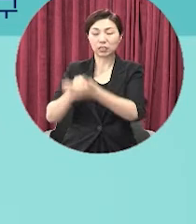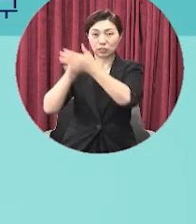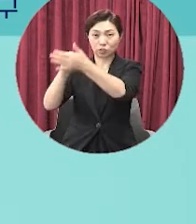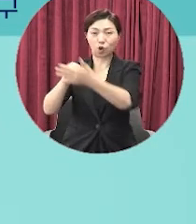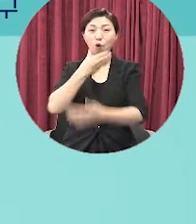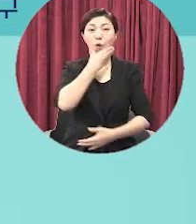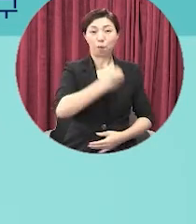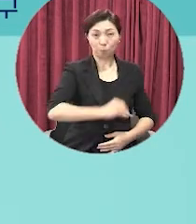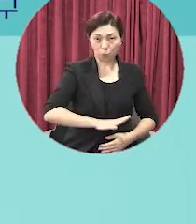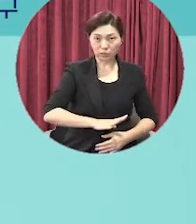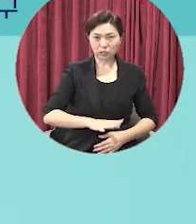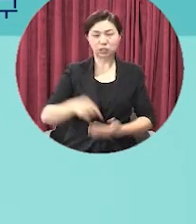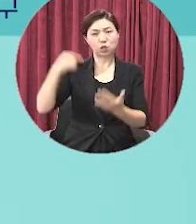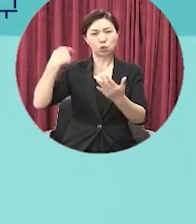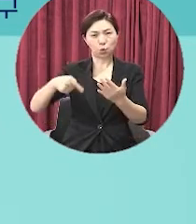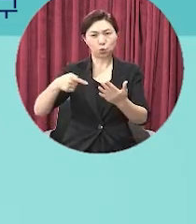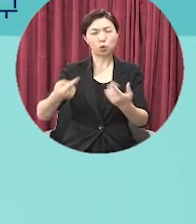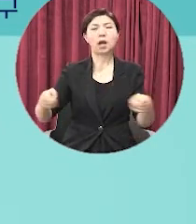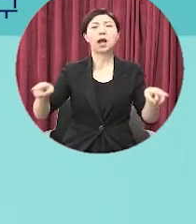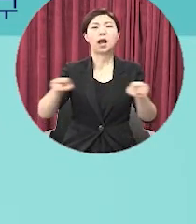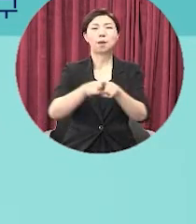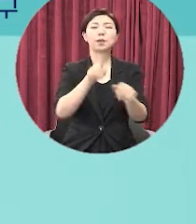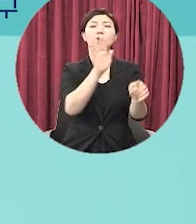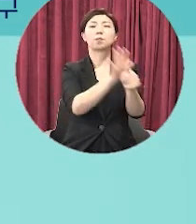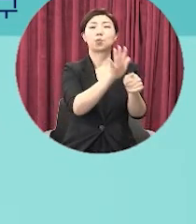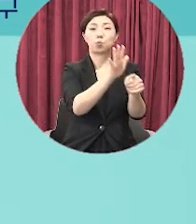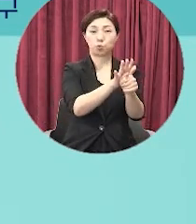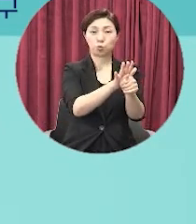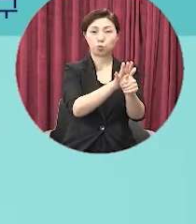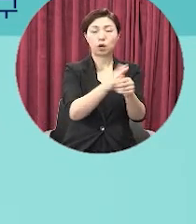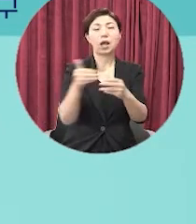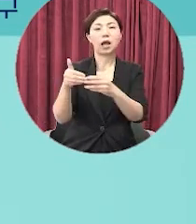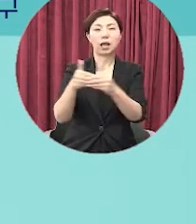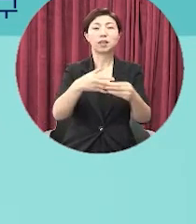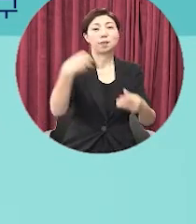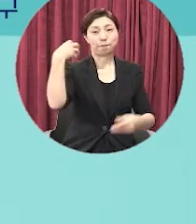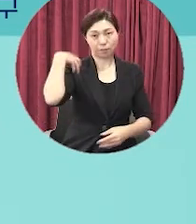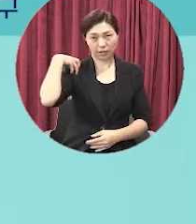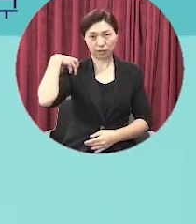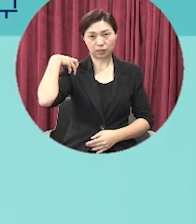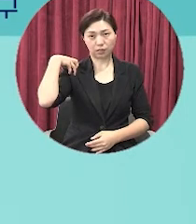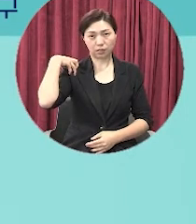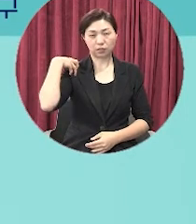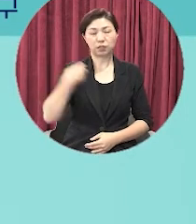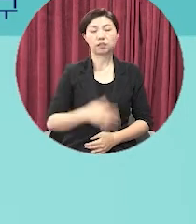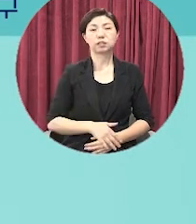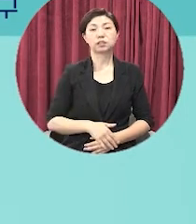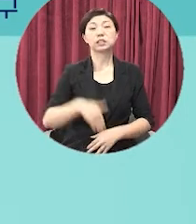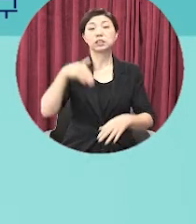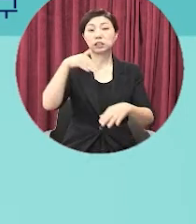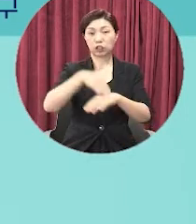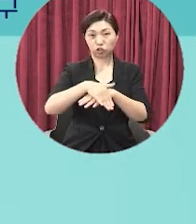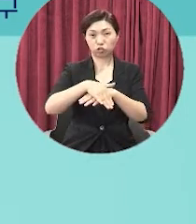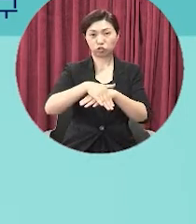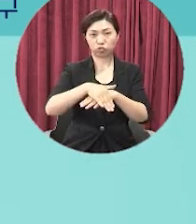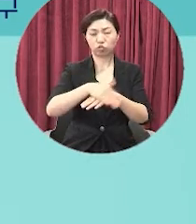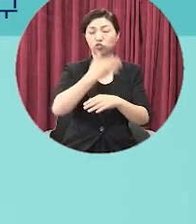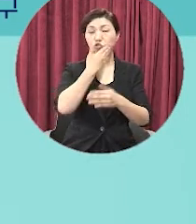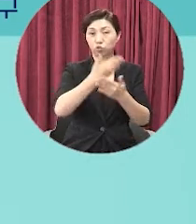계속 서비스를 제공받을 수 있게끔 안내 해주는 역할도 함께 어 하게끔 어 하는 게